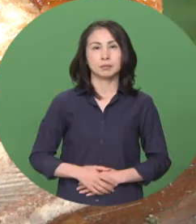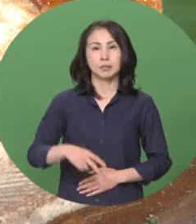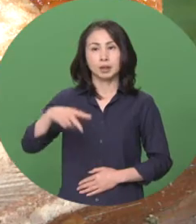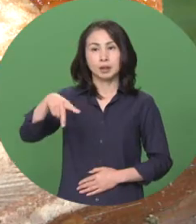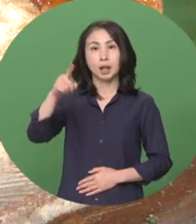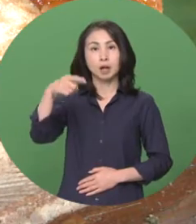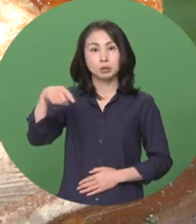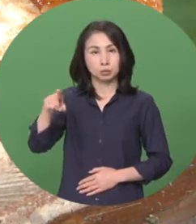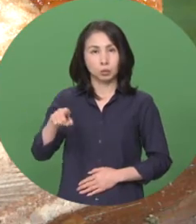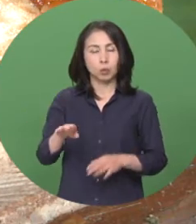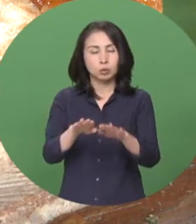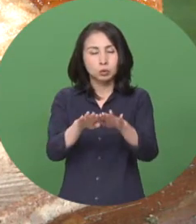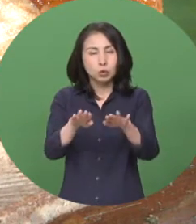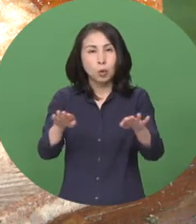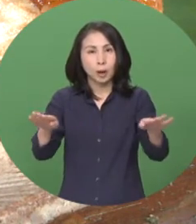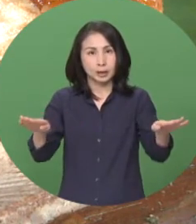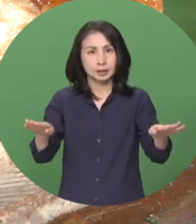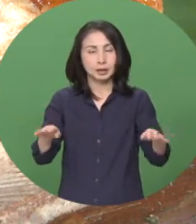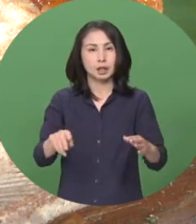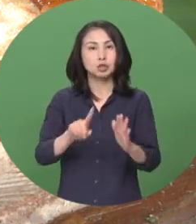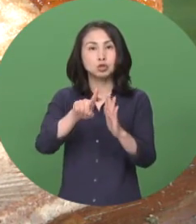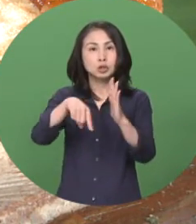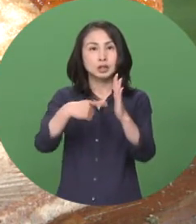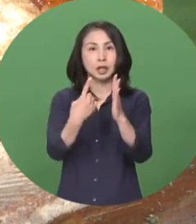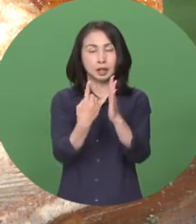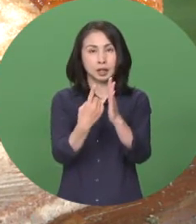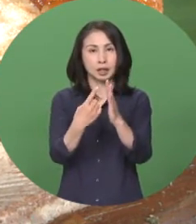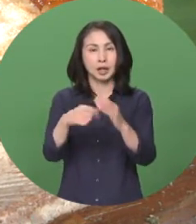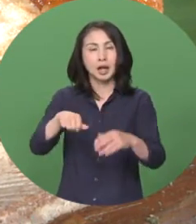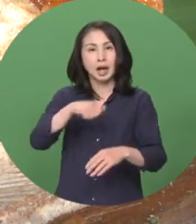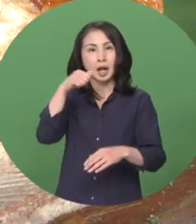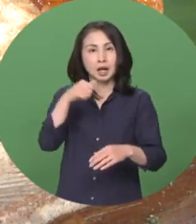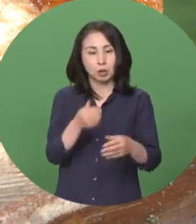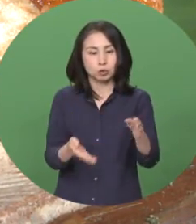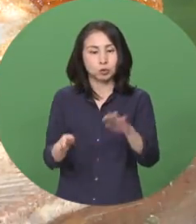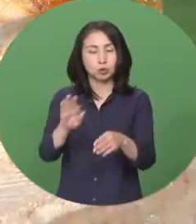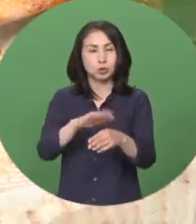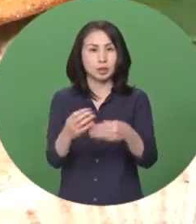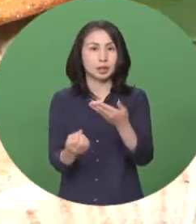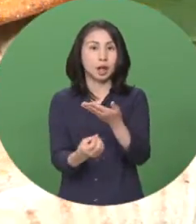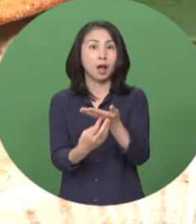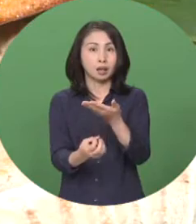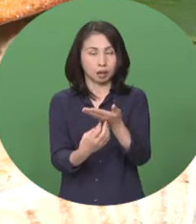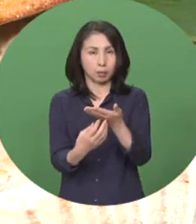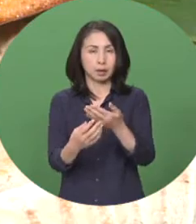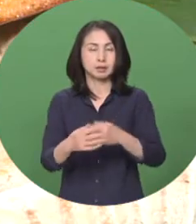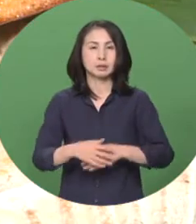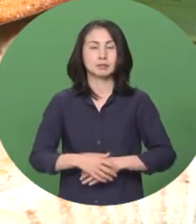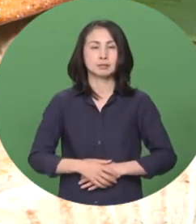ナンの生地を薄く伸ばし、スリランカカレーを包んで焼いたカレーパン、